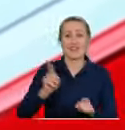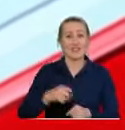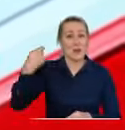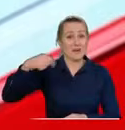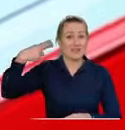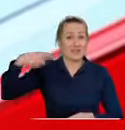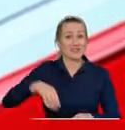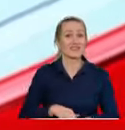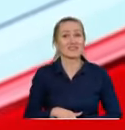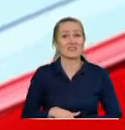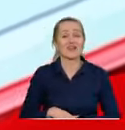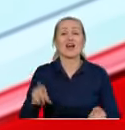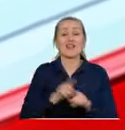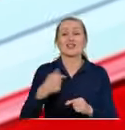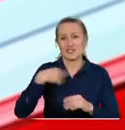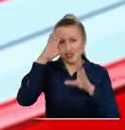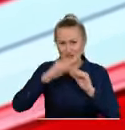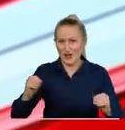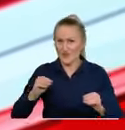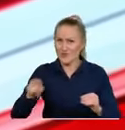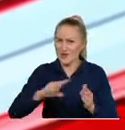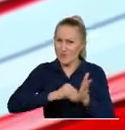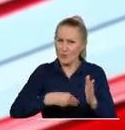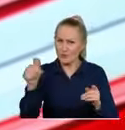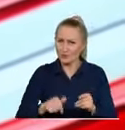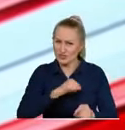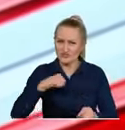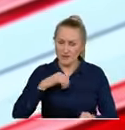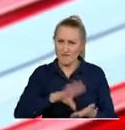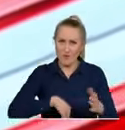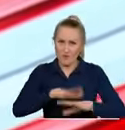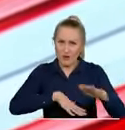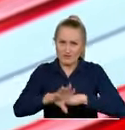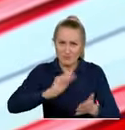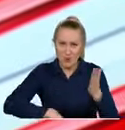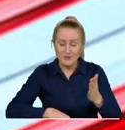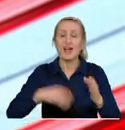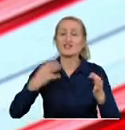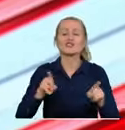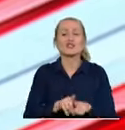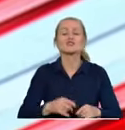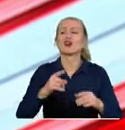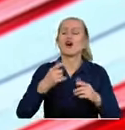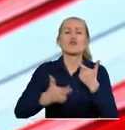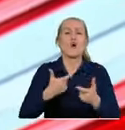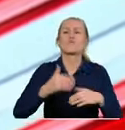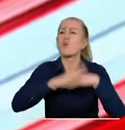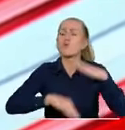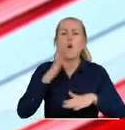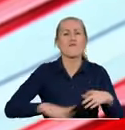Dudzie, szanuje swój podpis. I dzisiaj potrzebna jest również budowa wspólnoty. Wspólnoty, w